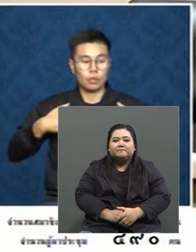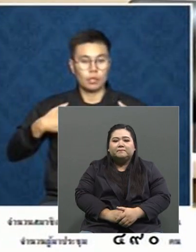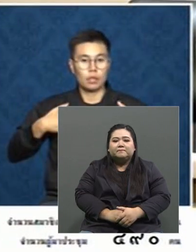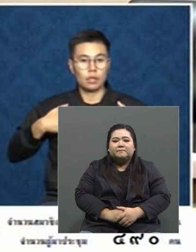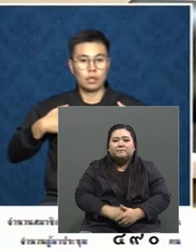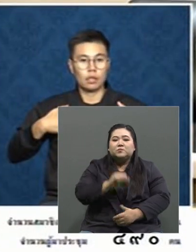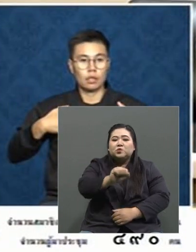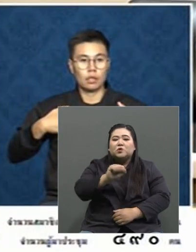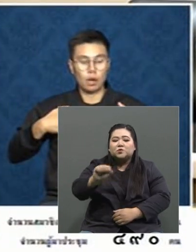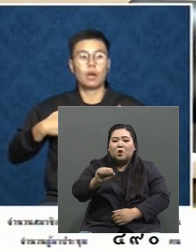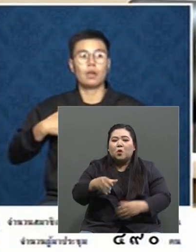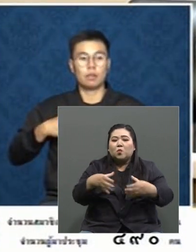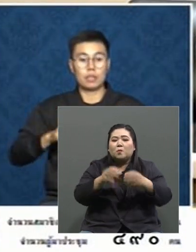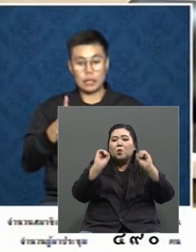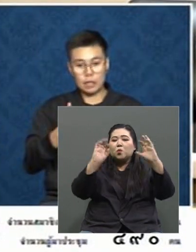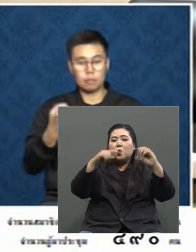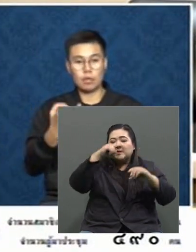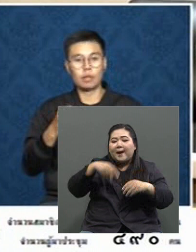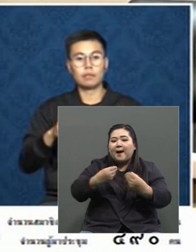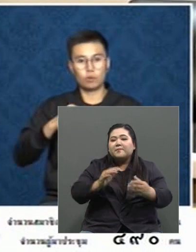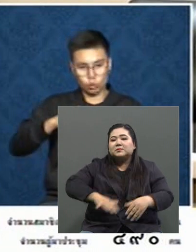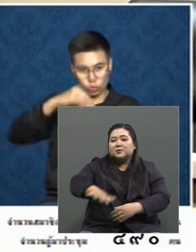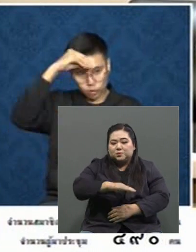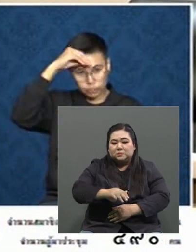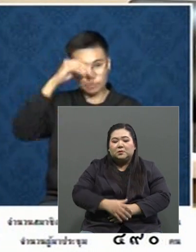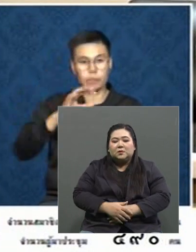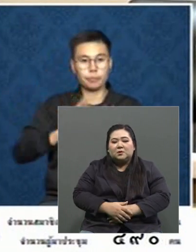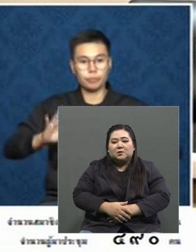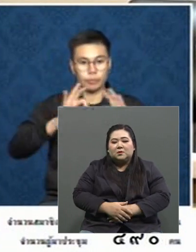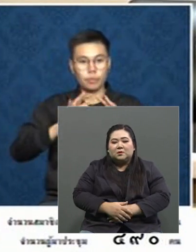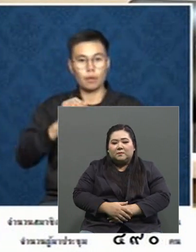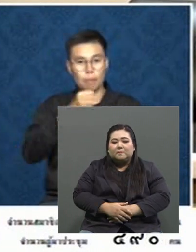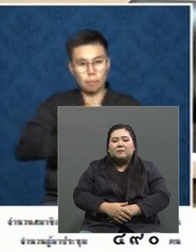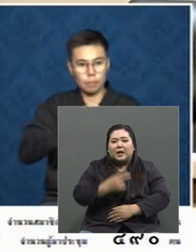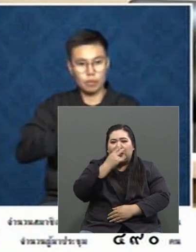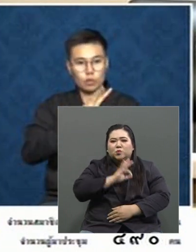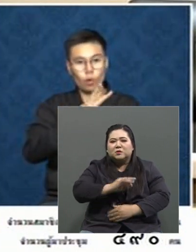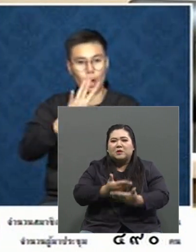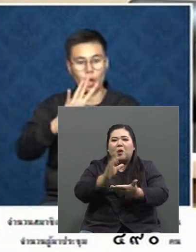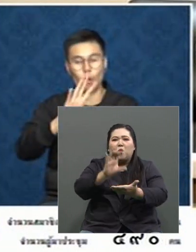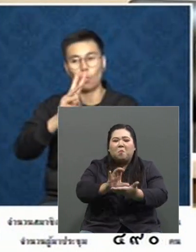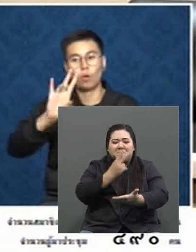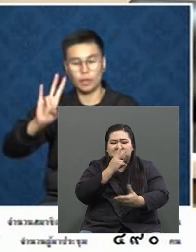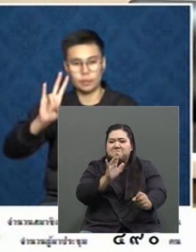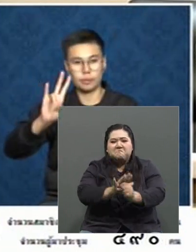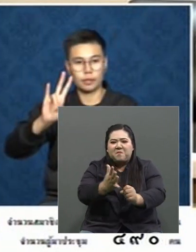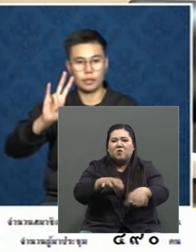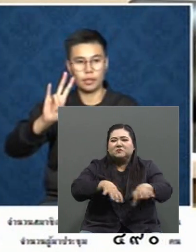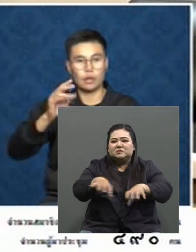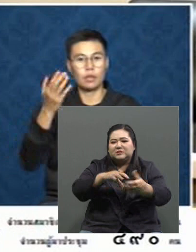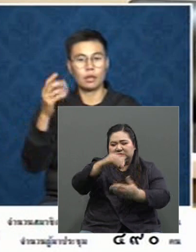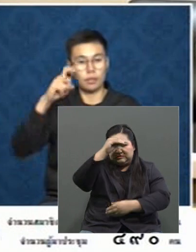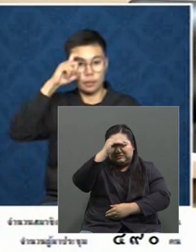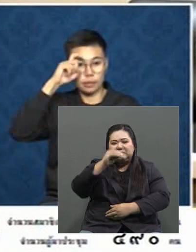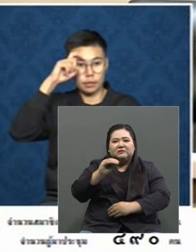บุญเพลิงสสพรพรรคครูไทยเพื่อประชาชนมองว่างบที่ได้รับการจัดสรรไม่เพียงพอไม่พอควรกับการจัดสรร